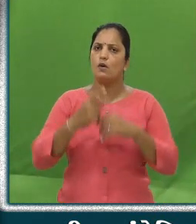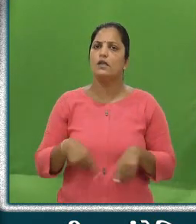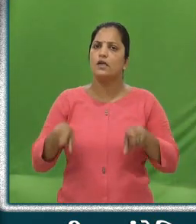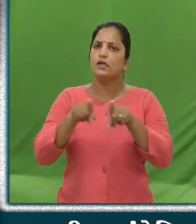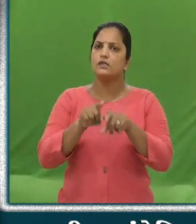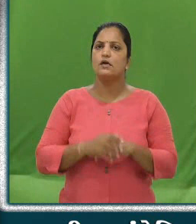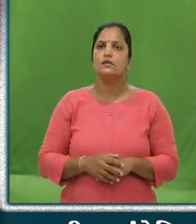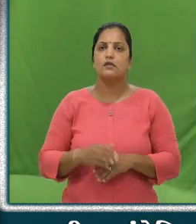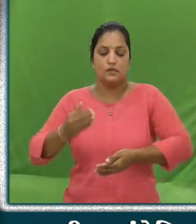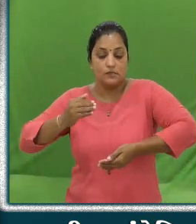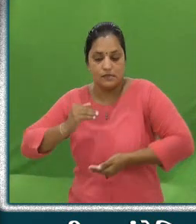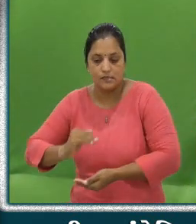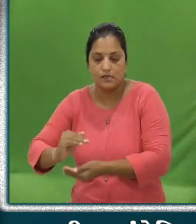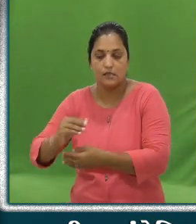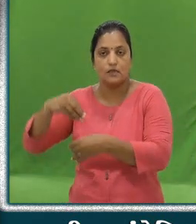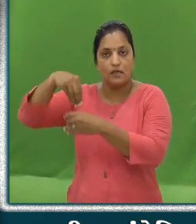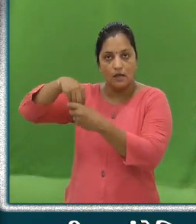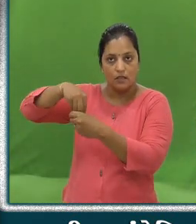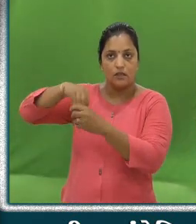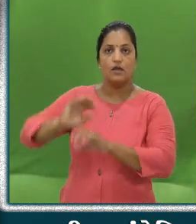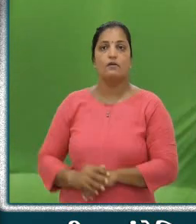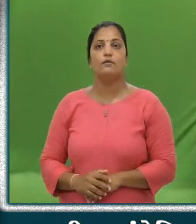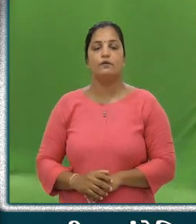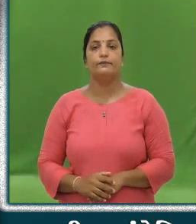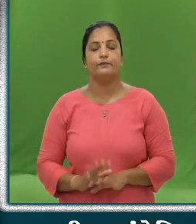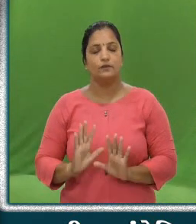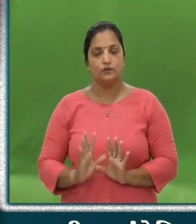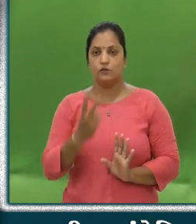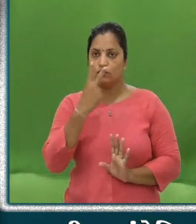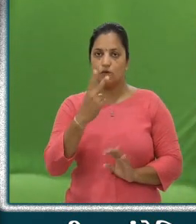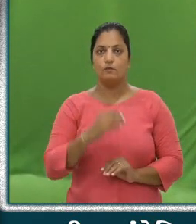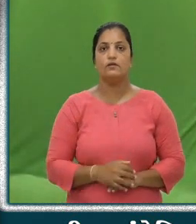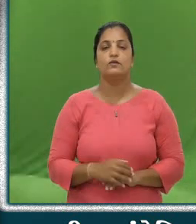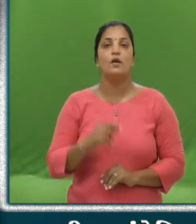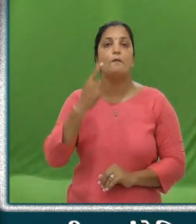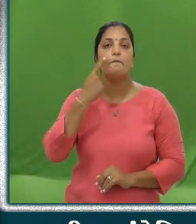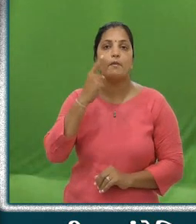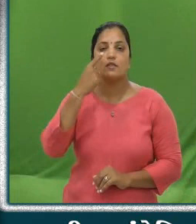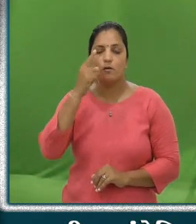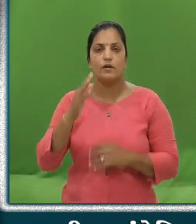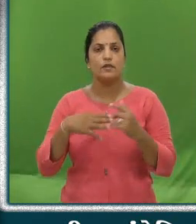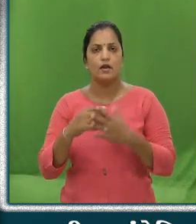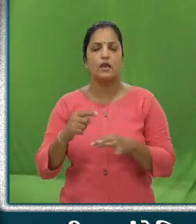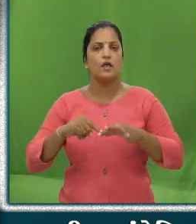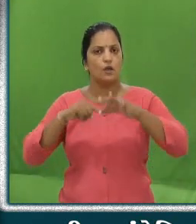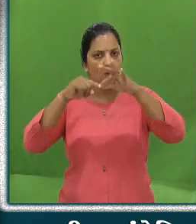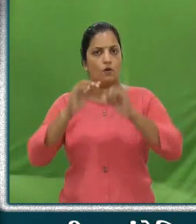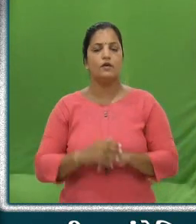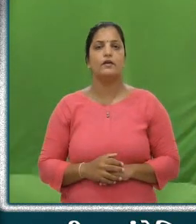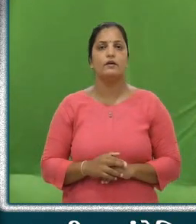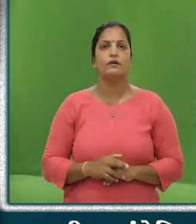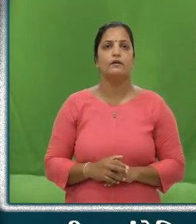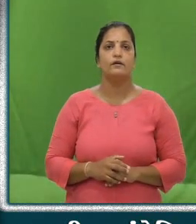થાય છે સંતતિની અંદર જે કહેવામાં આવે ઉતરી આવે છે અને પિતૃ પેઢીના જે લક્ષણો છે એ